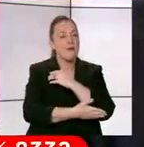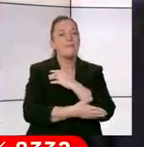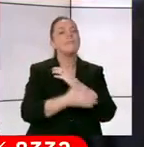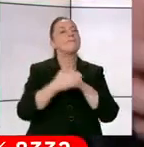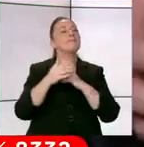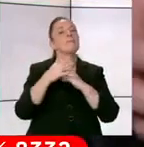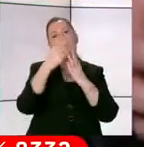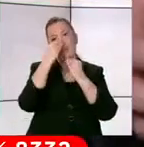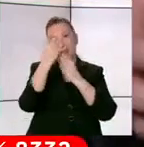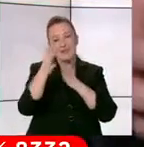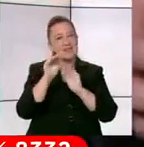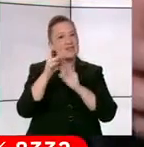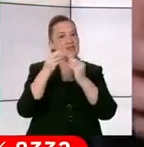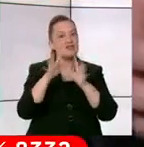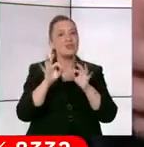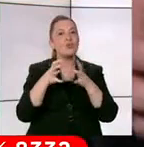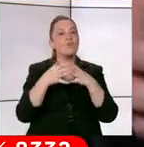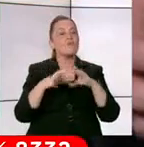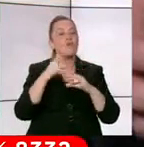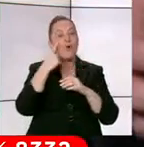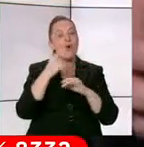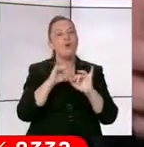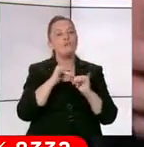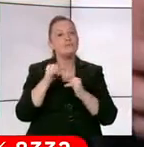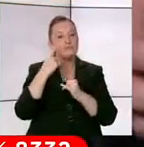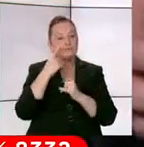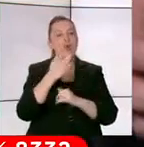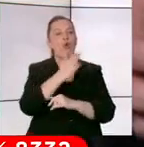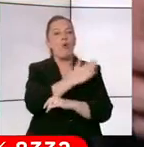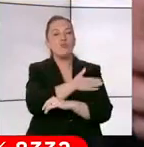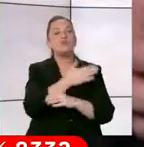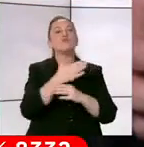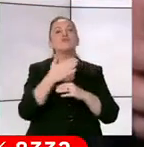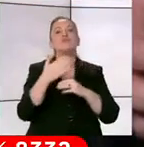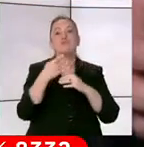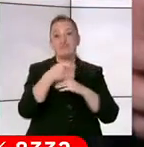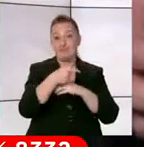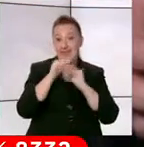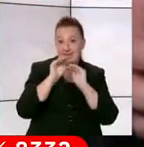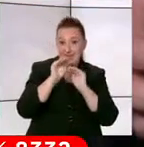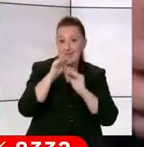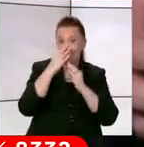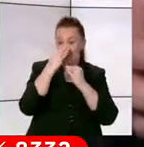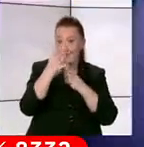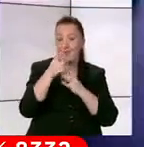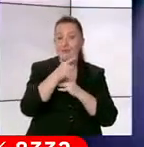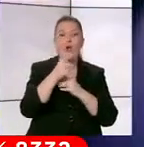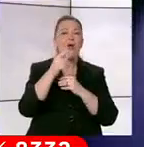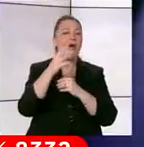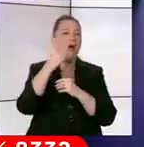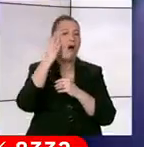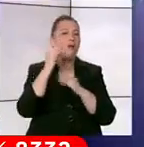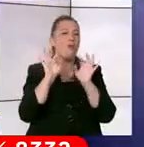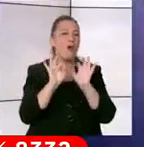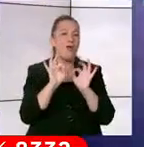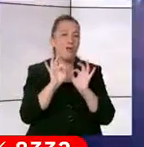verdik. Şimdi de futbol ailemizin düzenlediği omuz omuza verdiğimiz böylesine anlamlı bir kampanyaya biz de